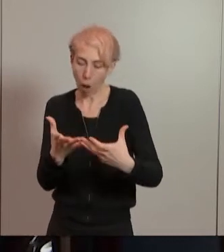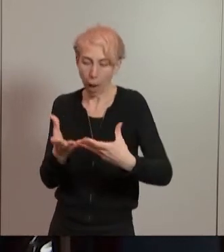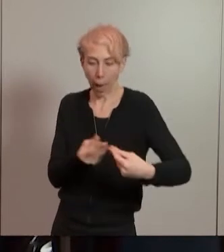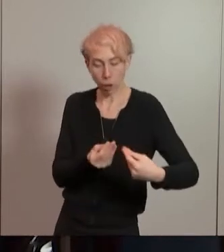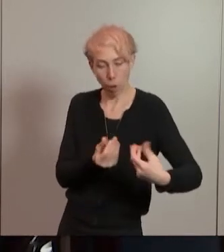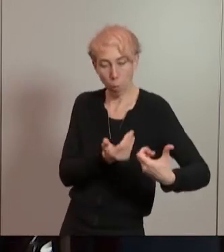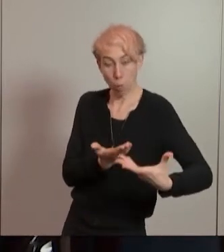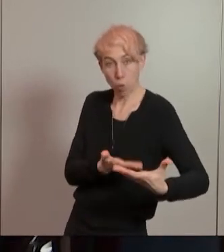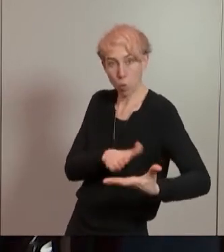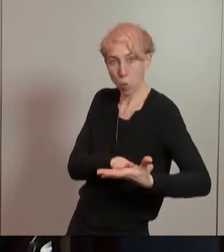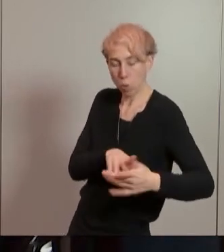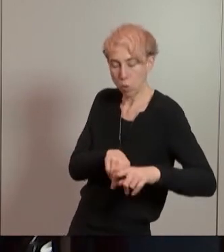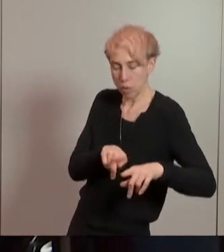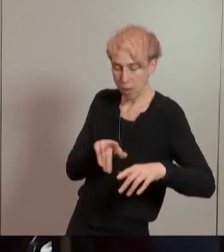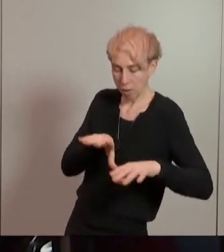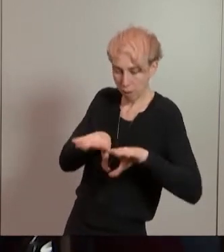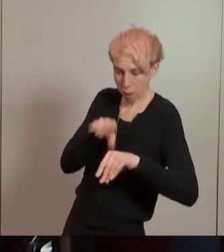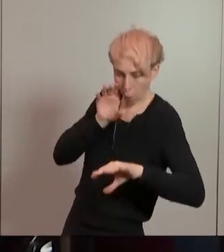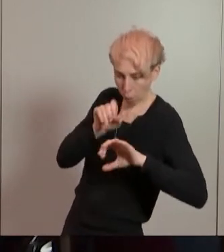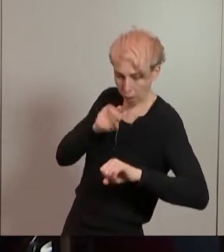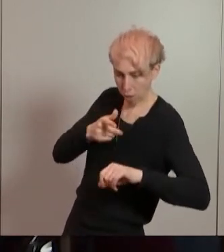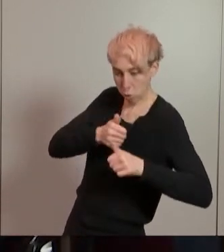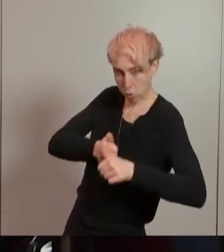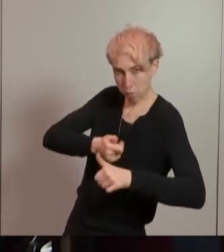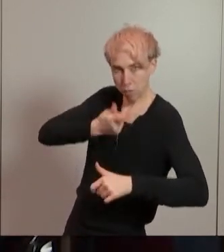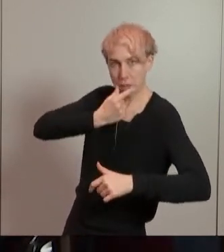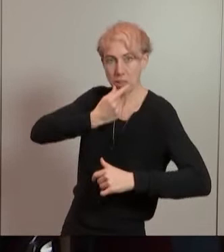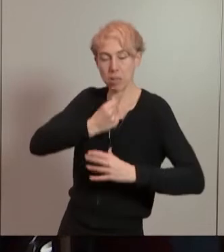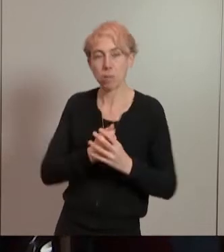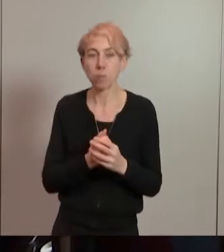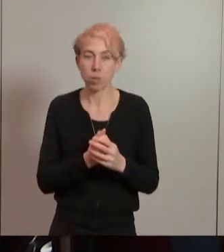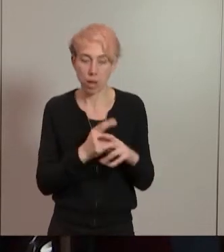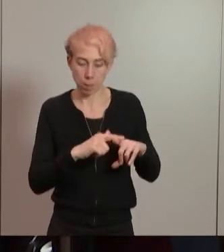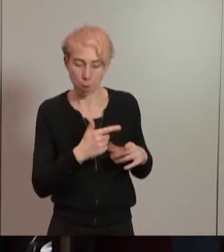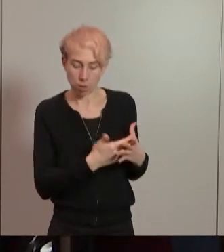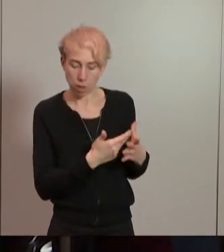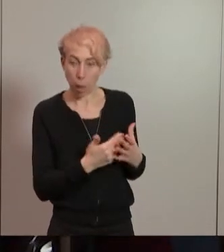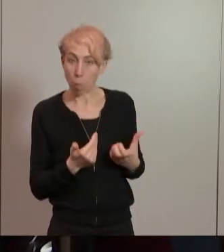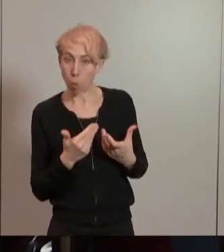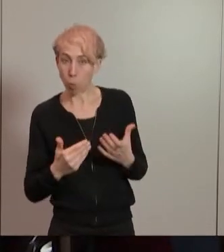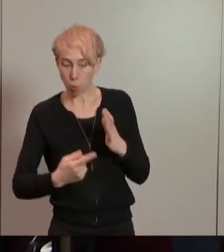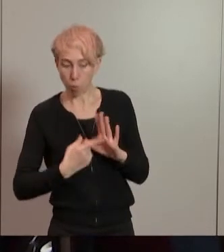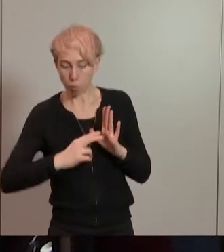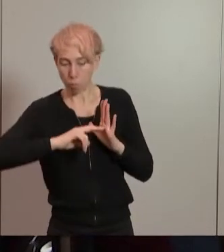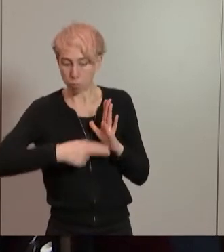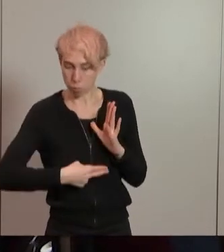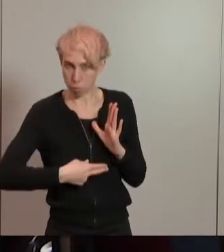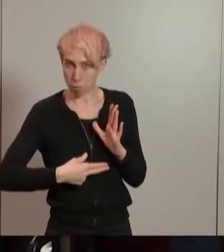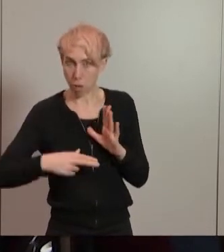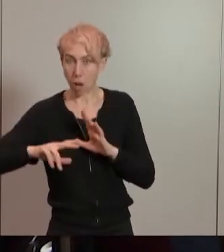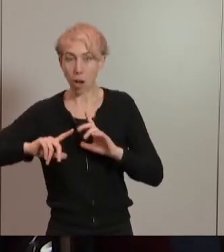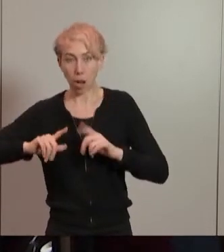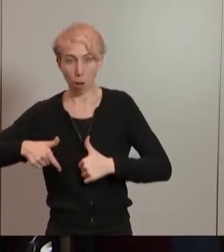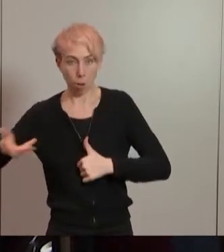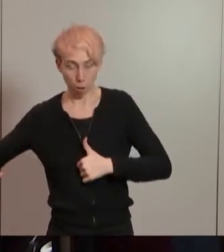suivi des familles. Au vu de ces éléments, il est proposé de renouveler une convention de partenariat avec l'École des parents et des